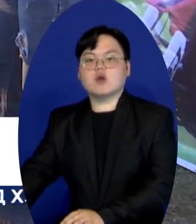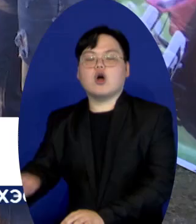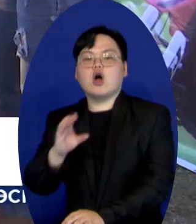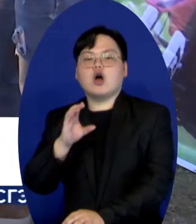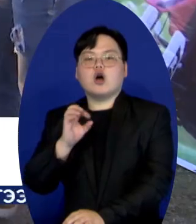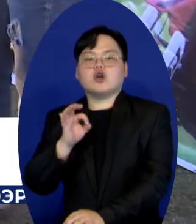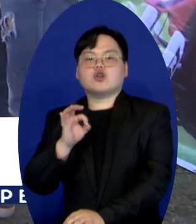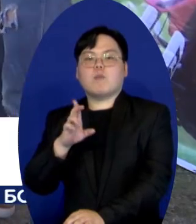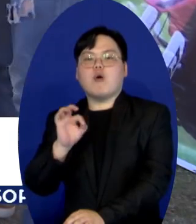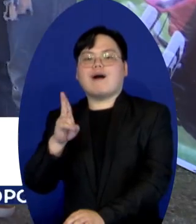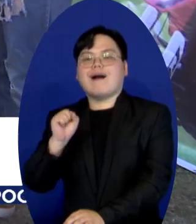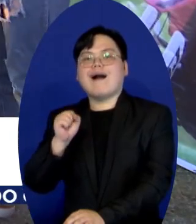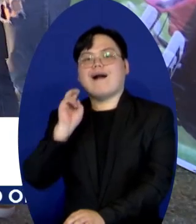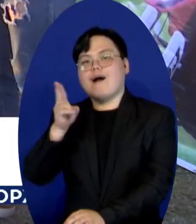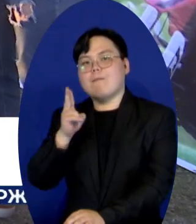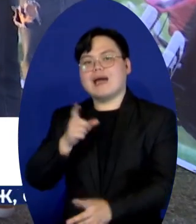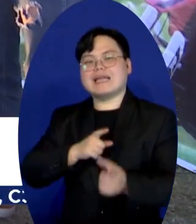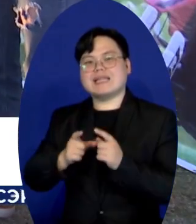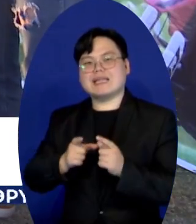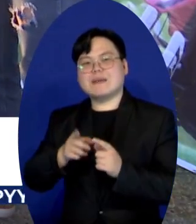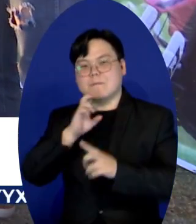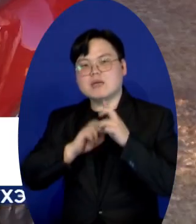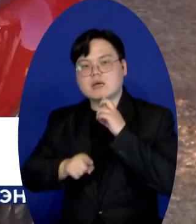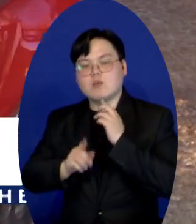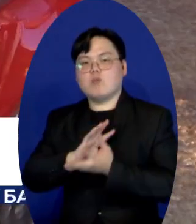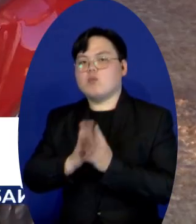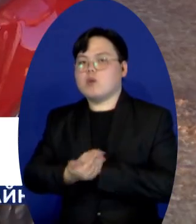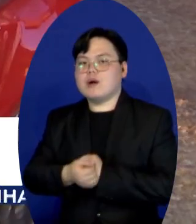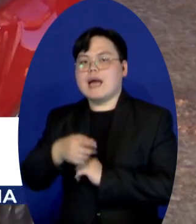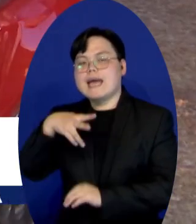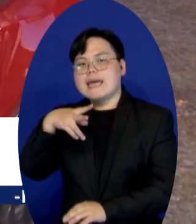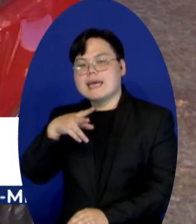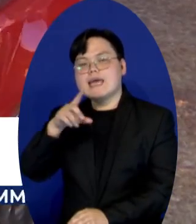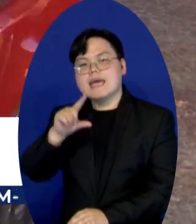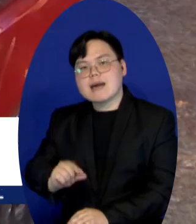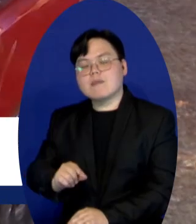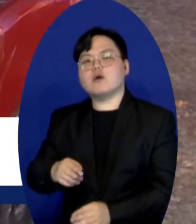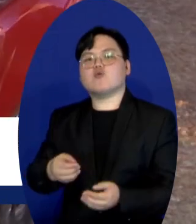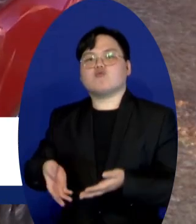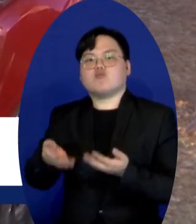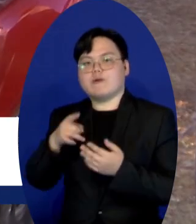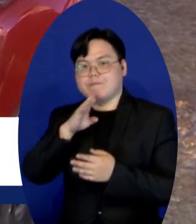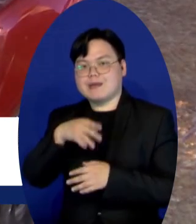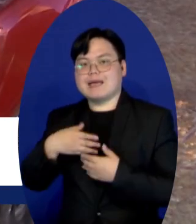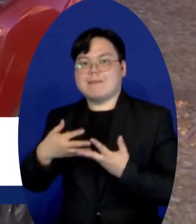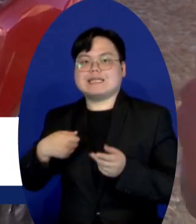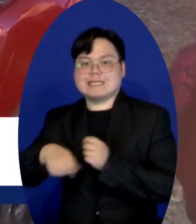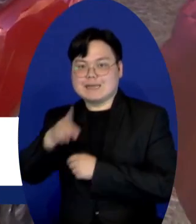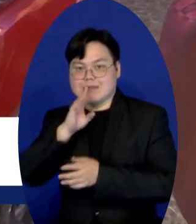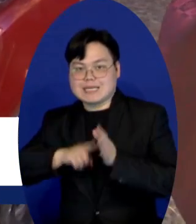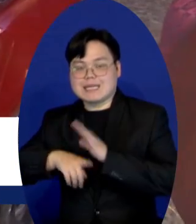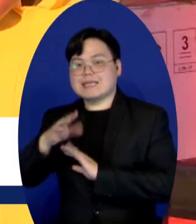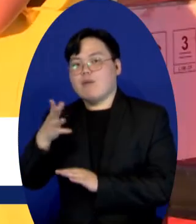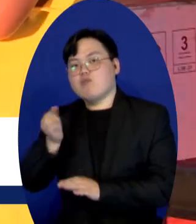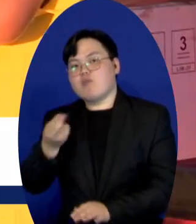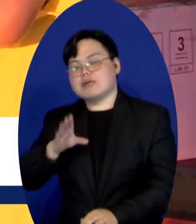Сапока компани үнийн өсөлт, эдийн засгийн хямралыг сөрж, хямд хэлбэр нөхцлөөр бараа бүтээгдэхүүнээ борлуулж хэллээ. Таван багт финанс банкуд санхүүгийн байгууллагатай